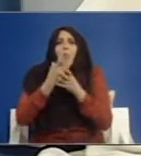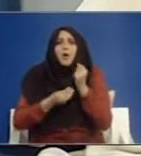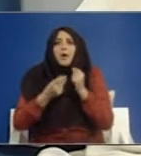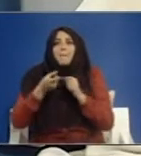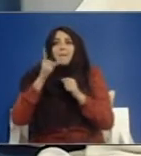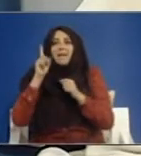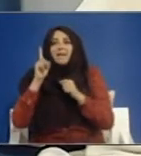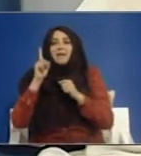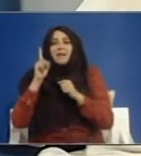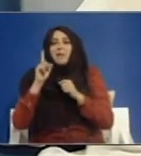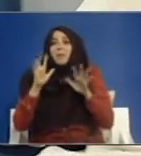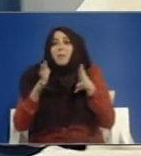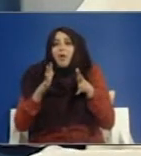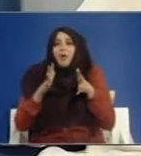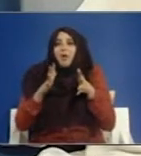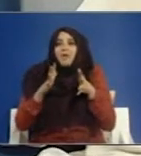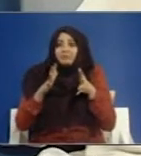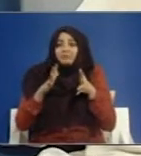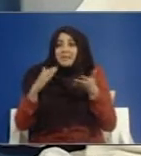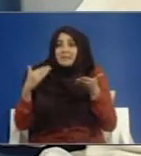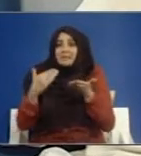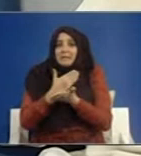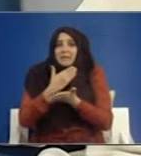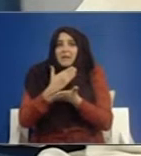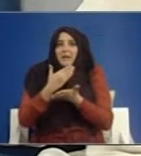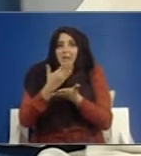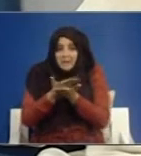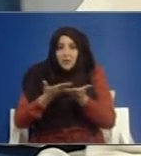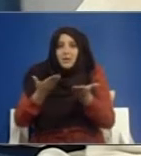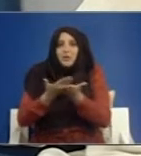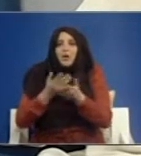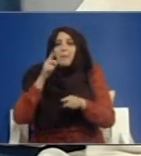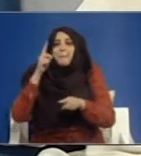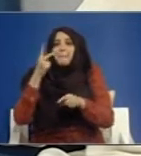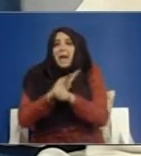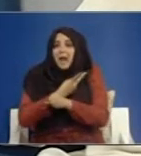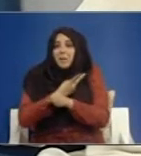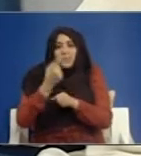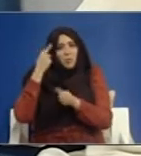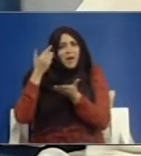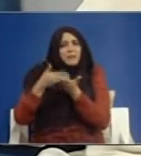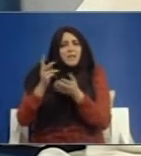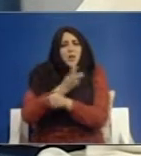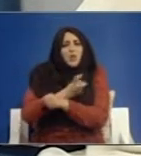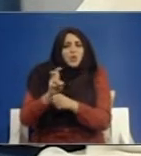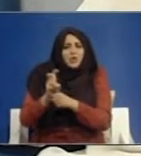المحظور، لأنه أن يقي نفسه من المخاطر،